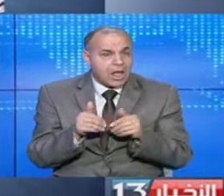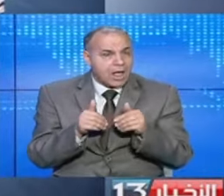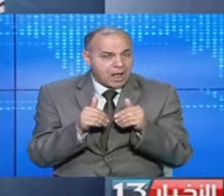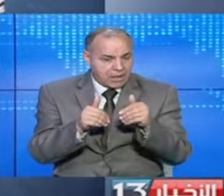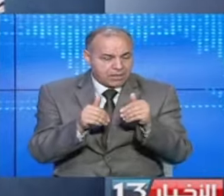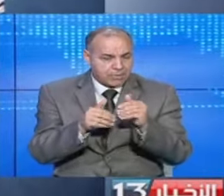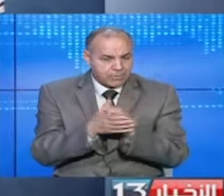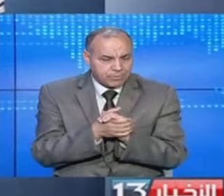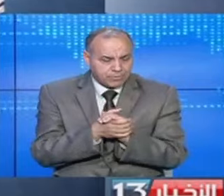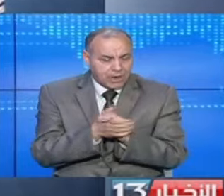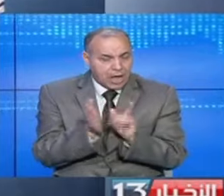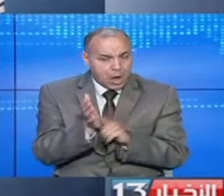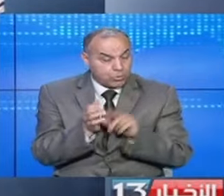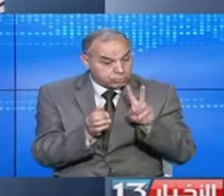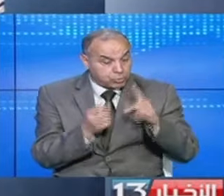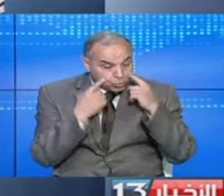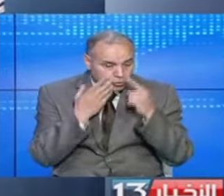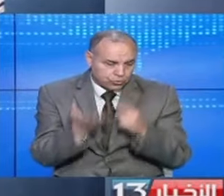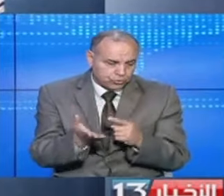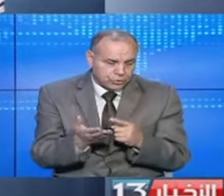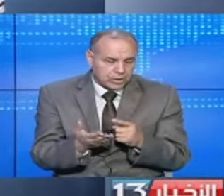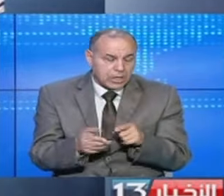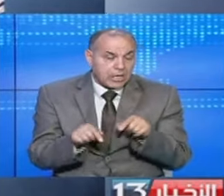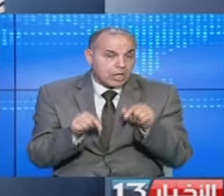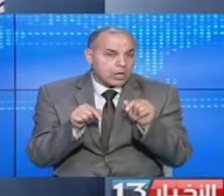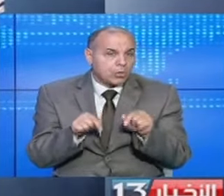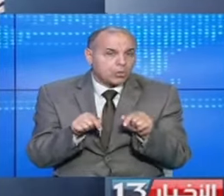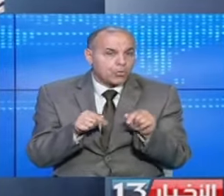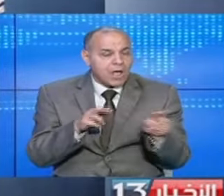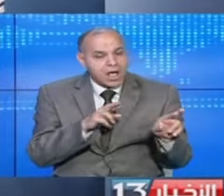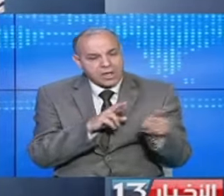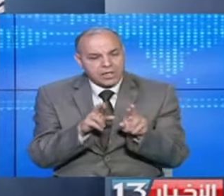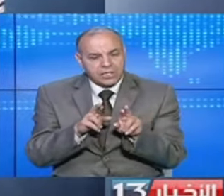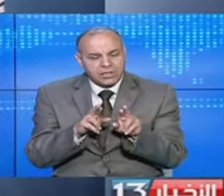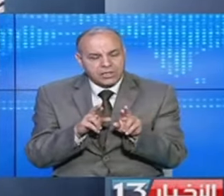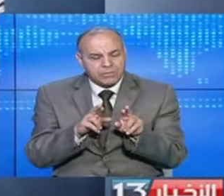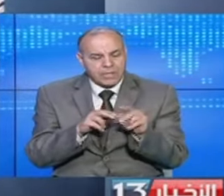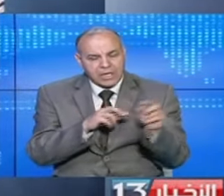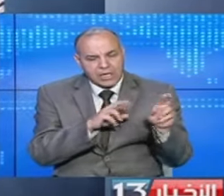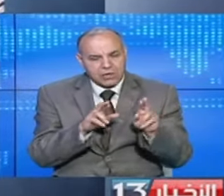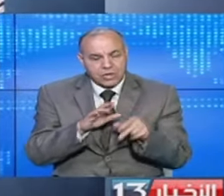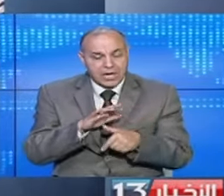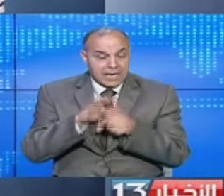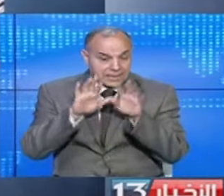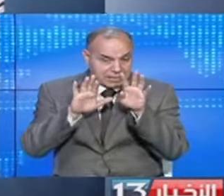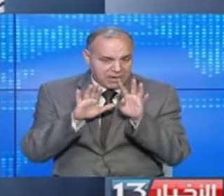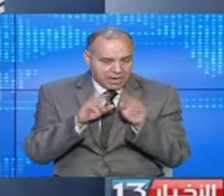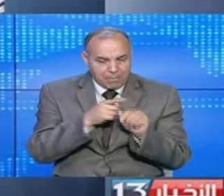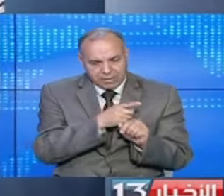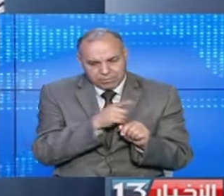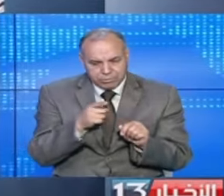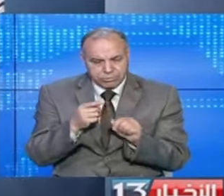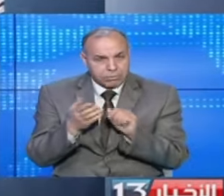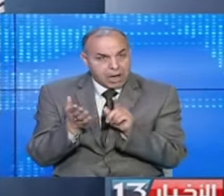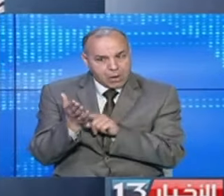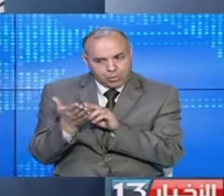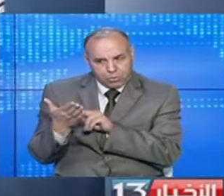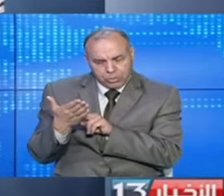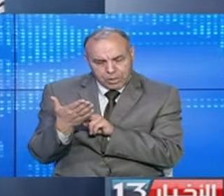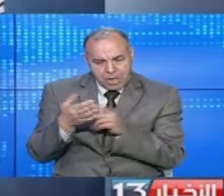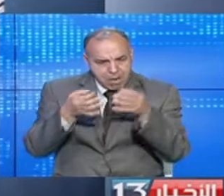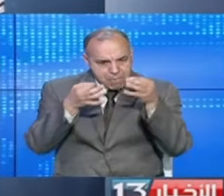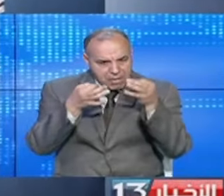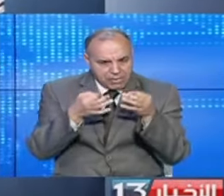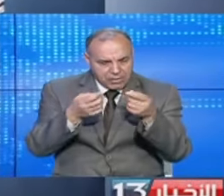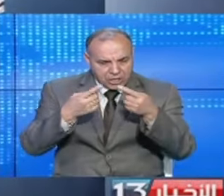فيتخذ أجال قانون الأساسي، وبالتالي اليوم لابد من أنه يرجع رئيس البرلمان